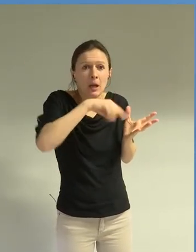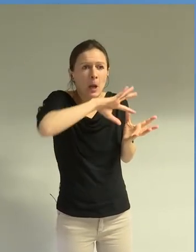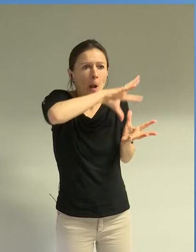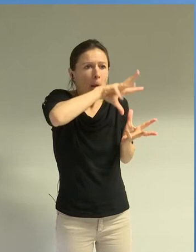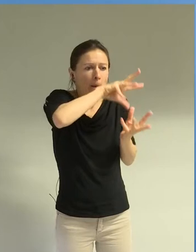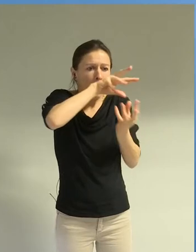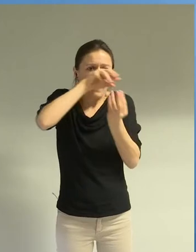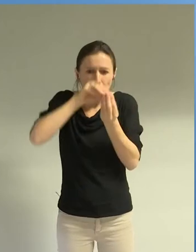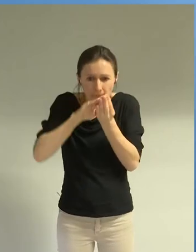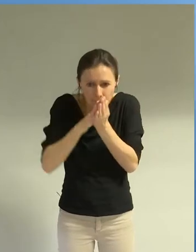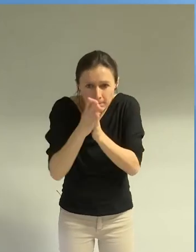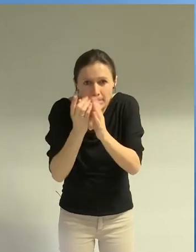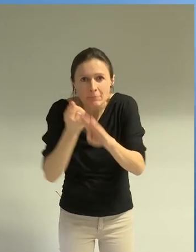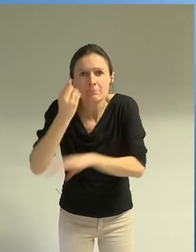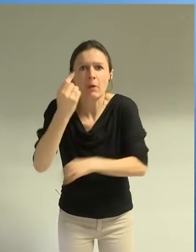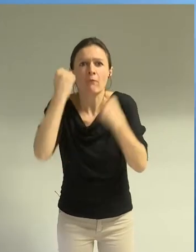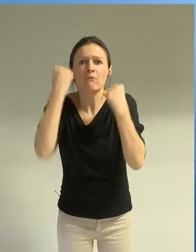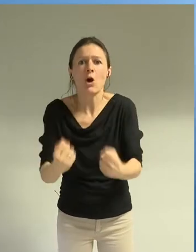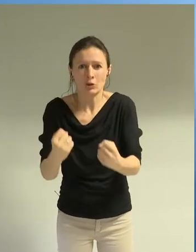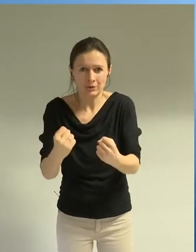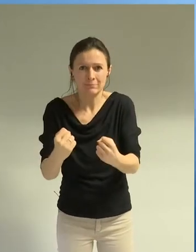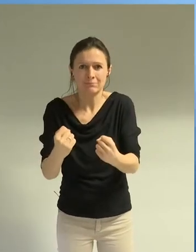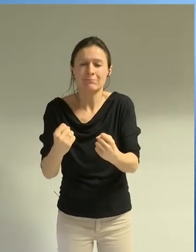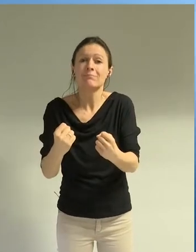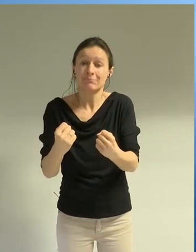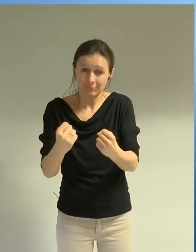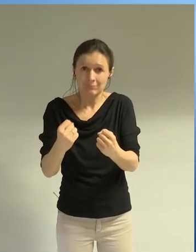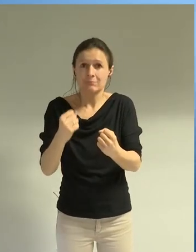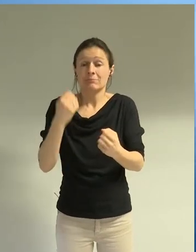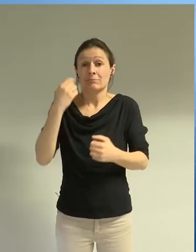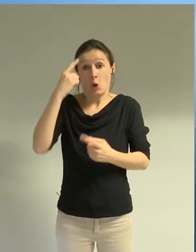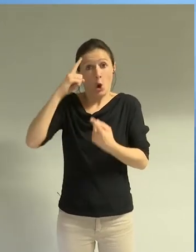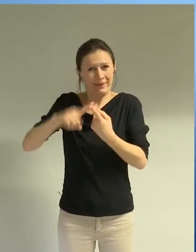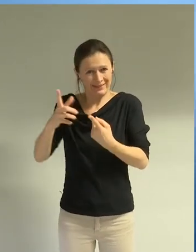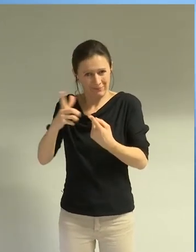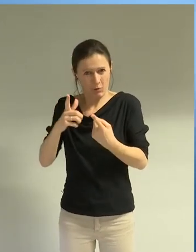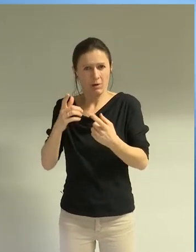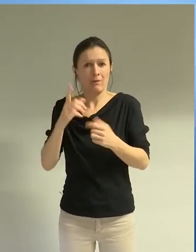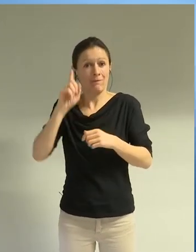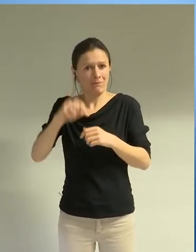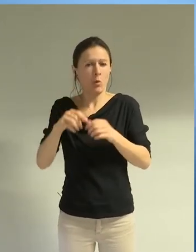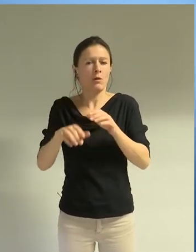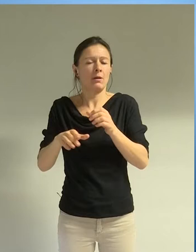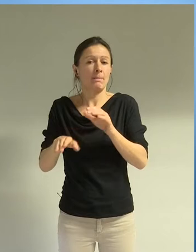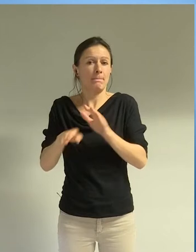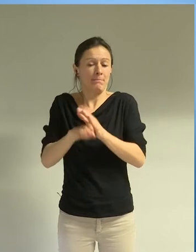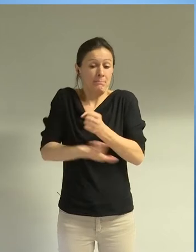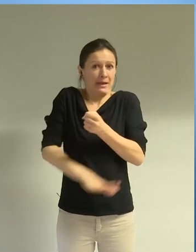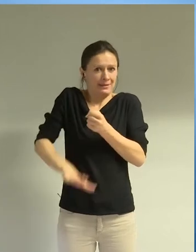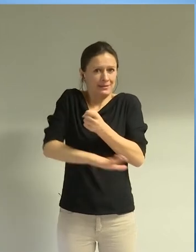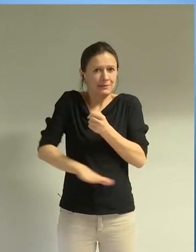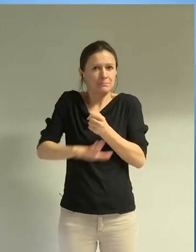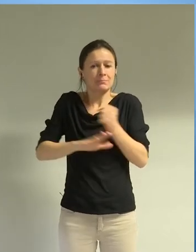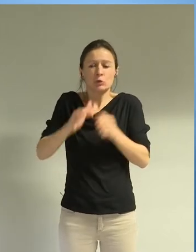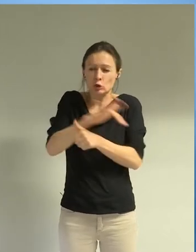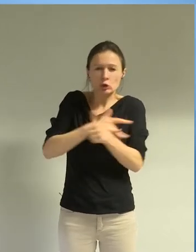forte c'est concilier la satisfaction des besoins sociaux ici le plancher sociale et le